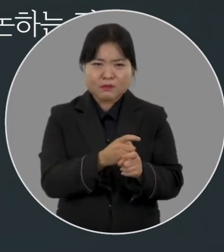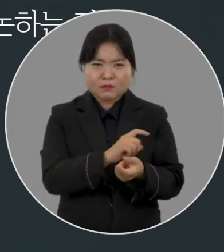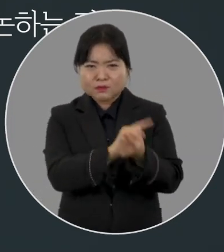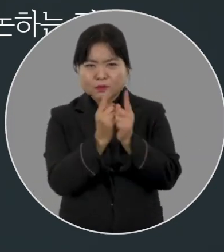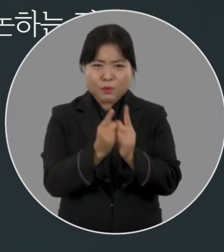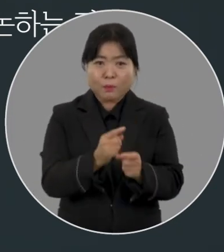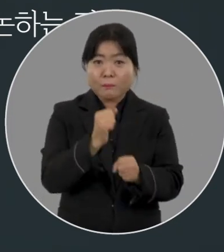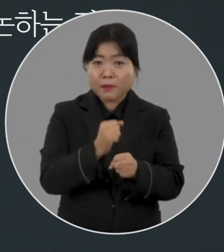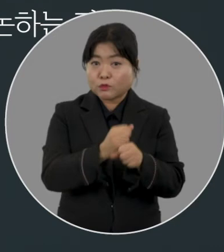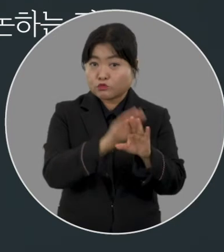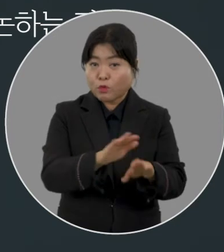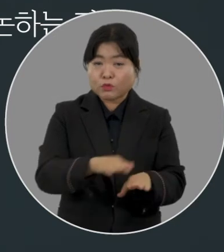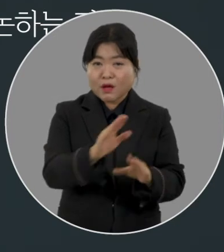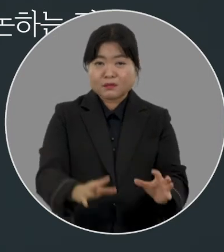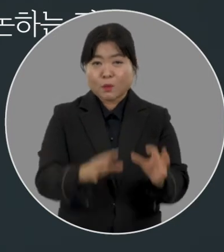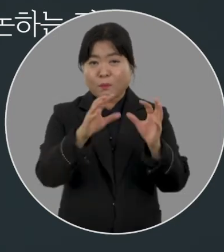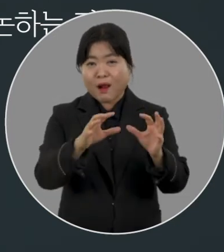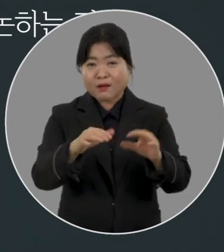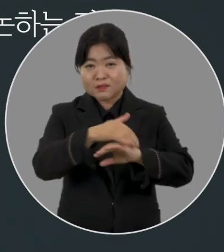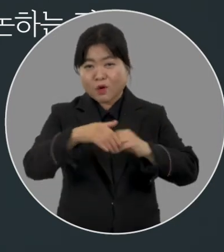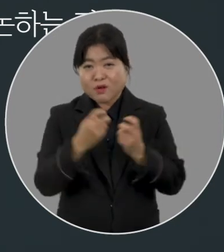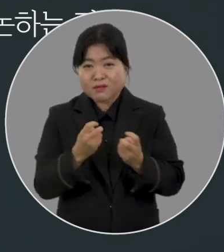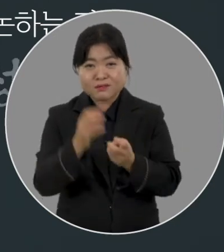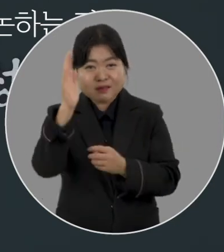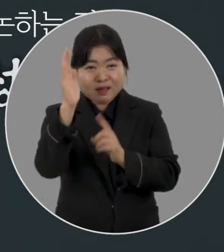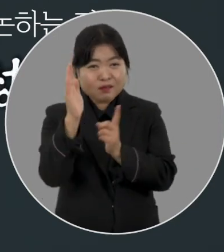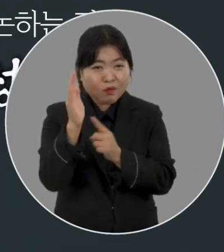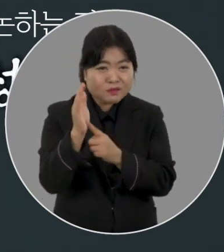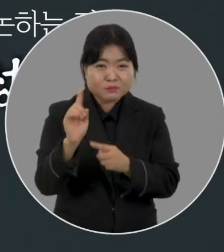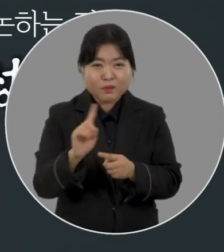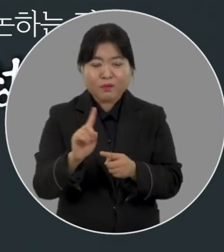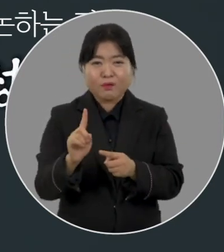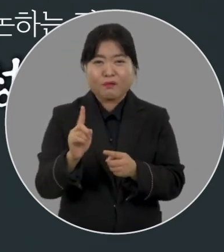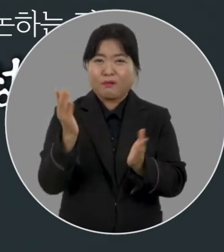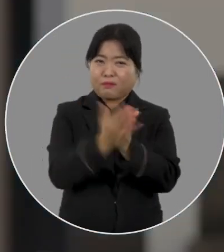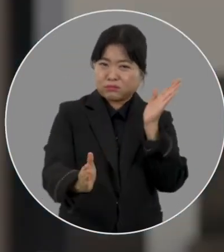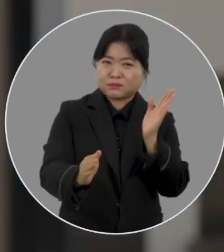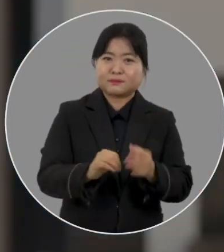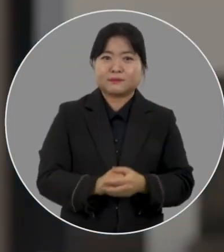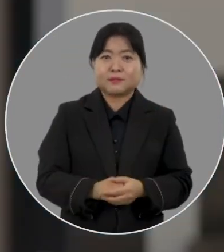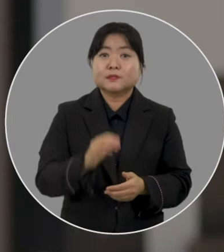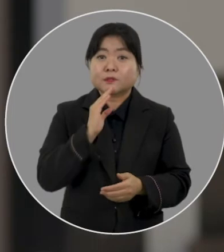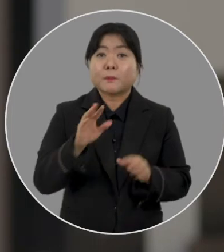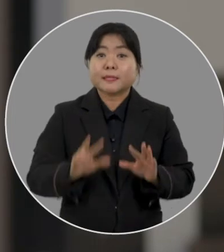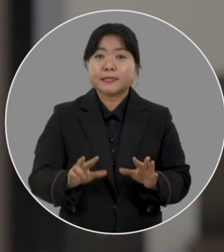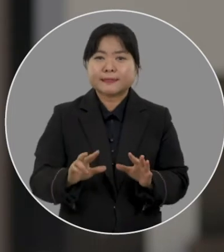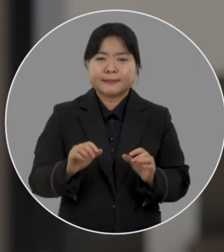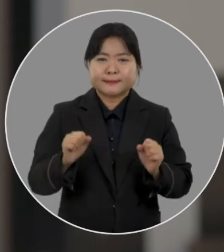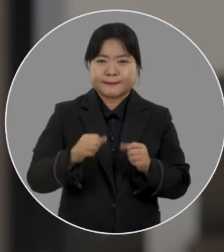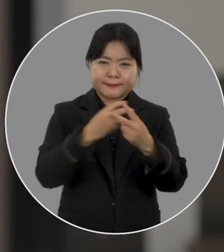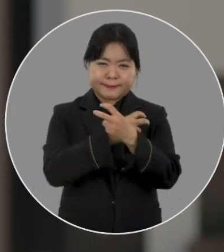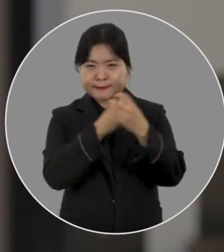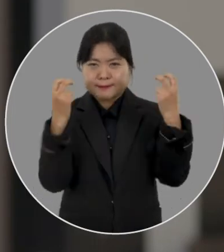당사자로 만들어 놓고 우리가 글로벌 전략을 얘기한다는 것은 어쩌면 허구는 아닐까요? 정말 이제는